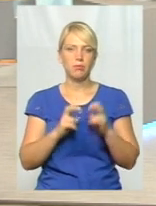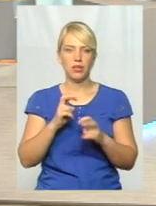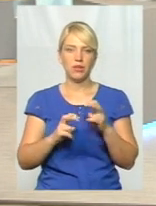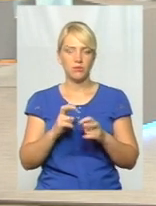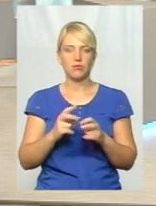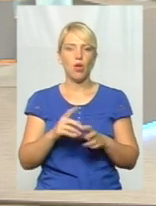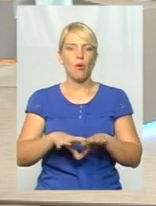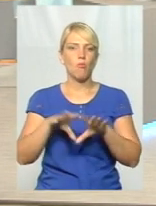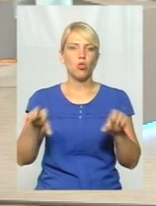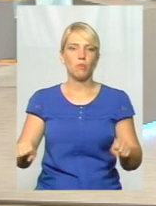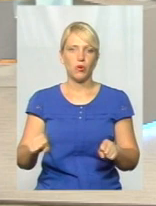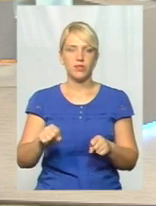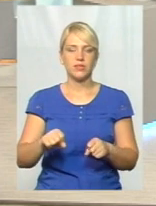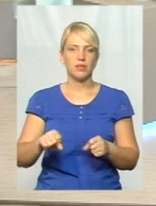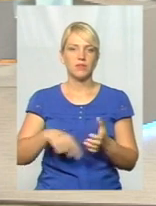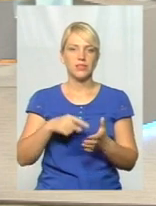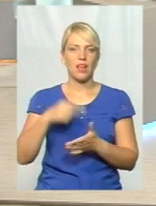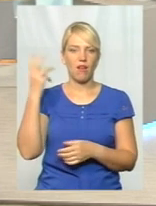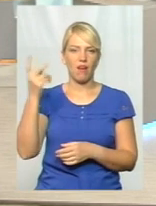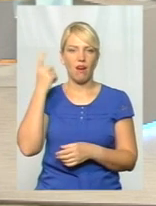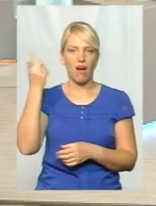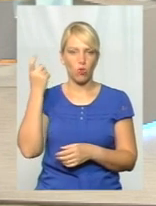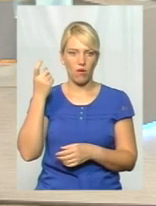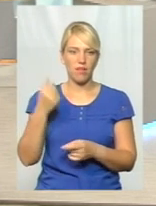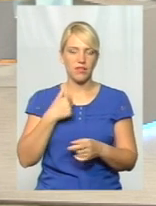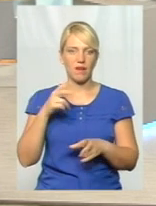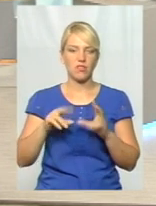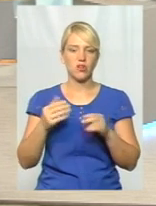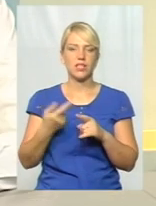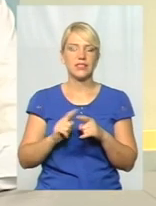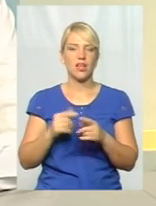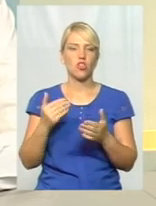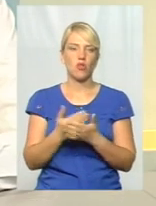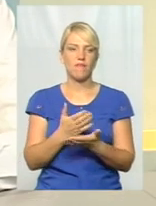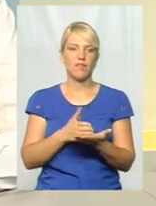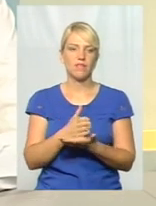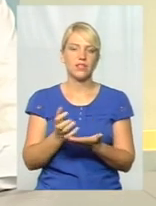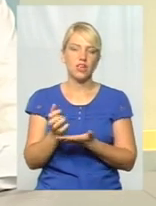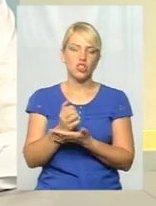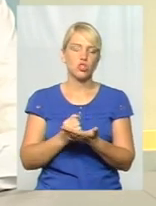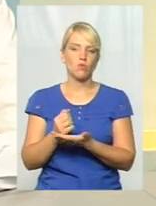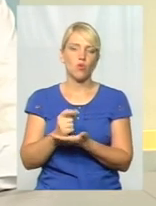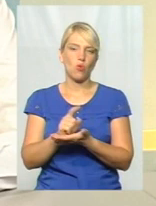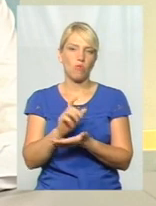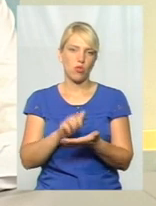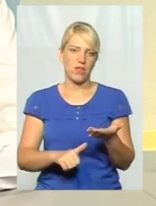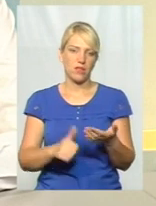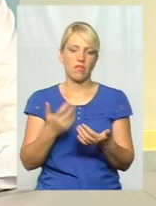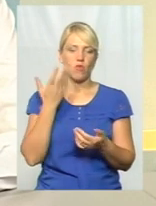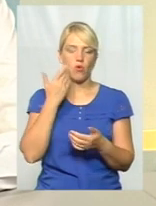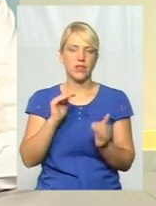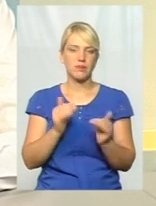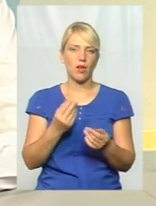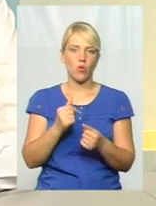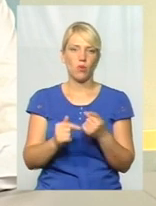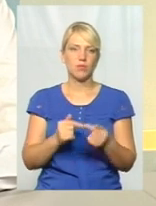монополіст з Харкова. Тобто це, я називаю, новий вид збору податків. Коли з малого бізнесу, який, на